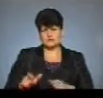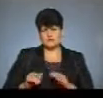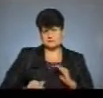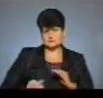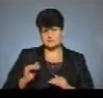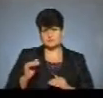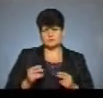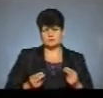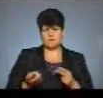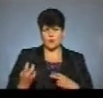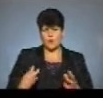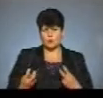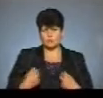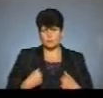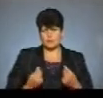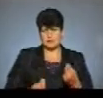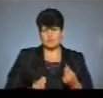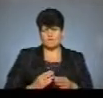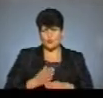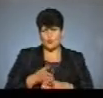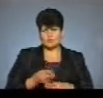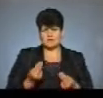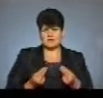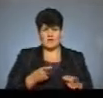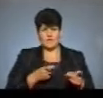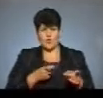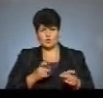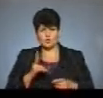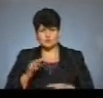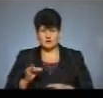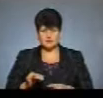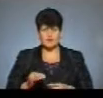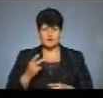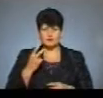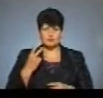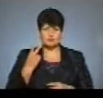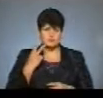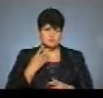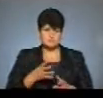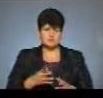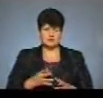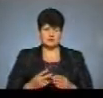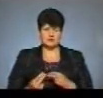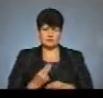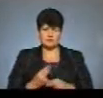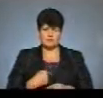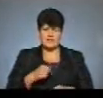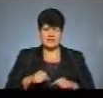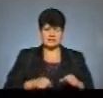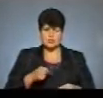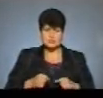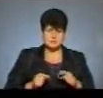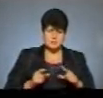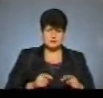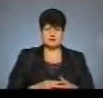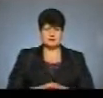бавився, приходив до мене в гості, гралися войнушки з ним. Постійно атака, то все так. Навчив мене і на велосипеді кататися.